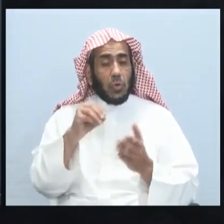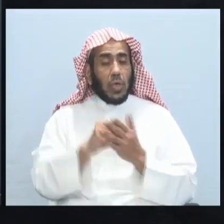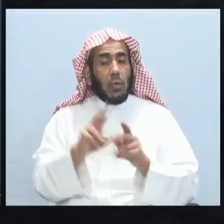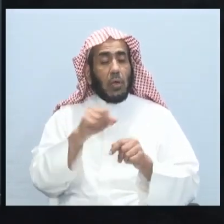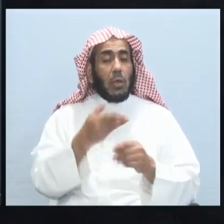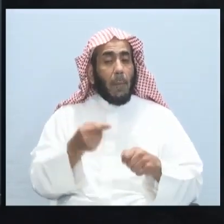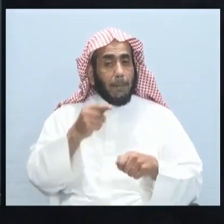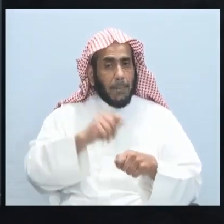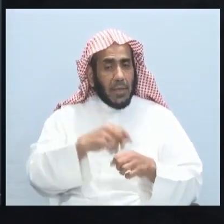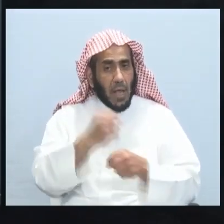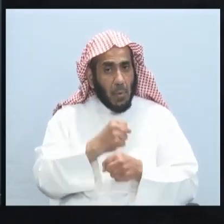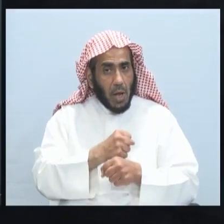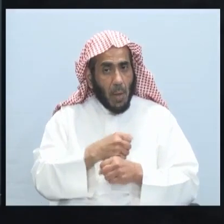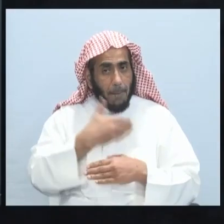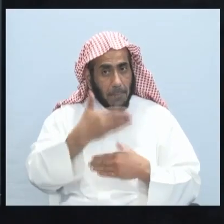انشائه